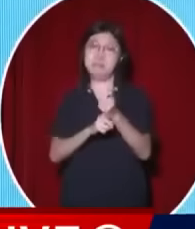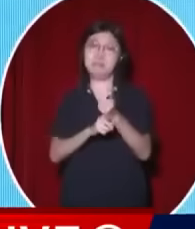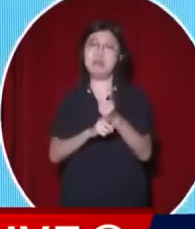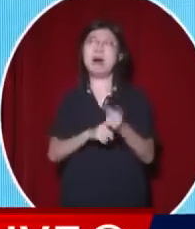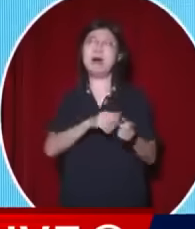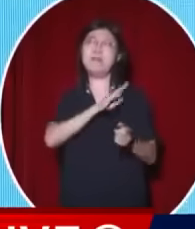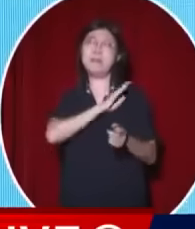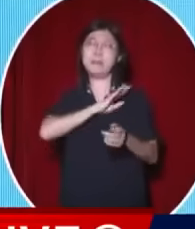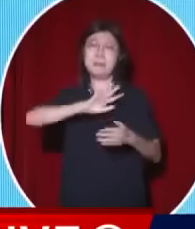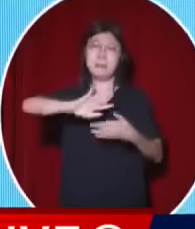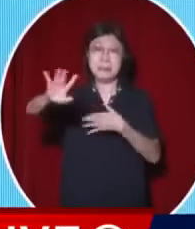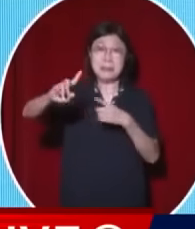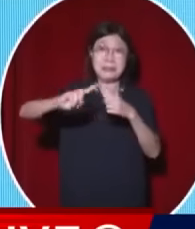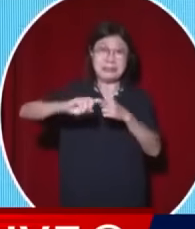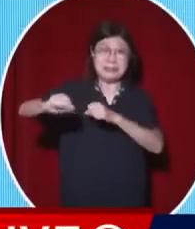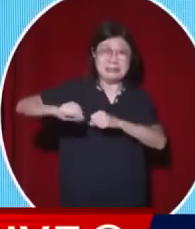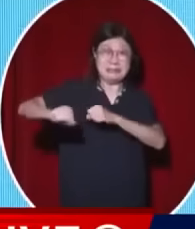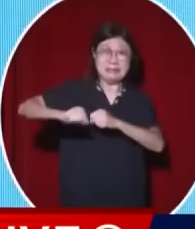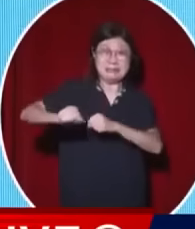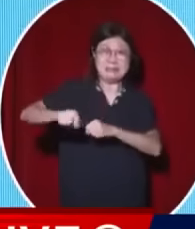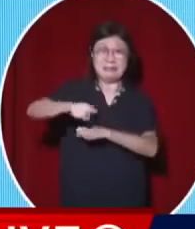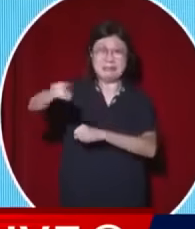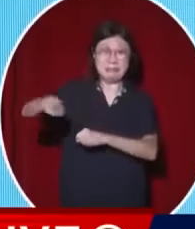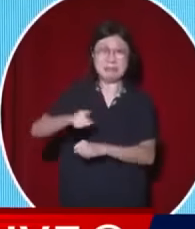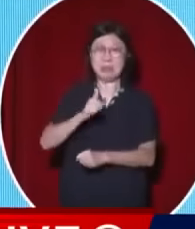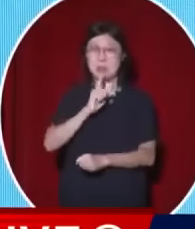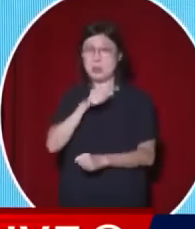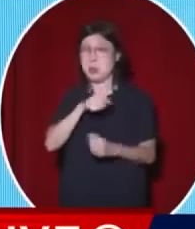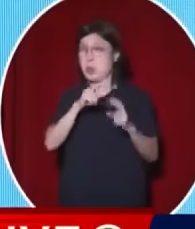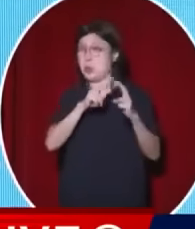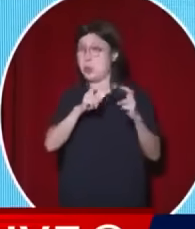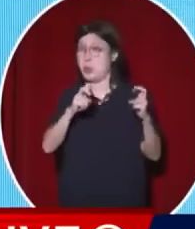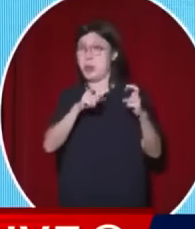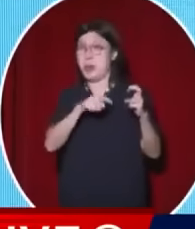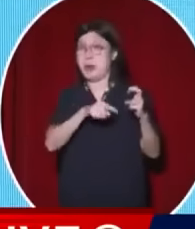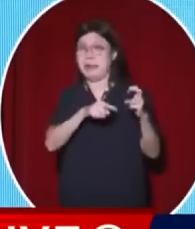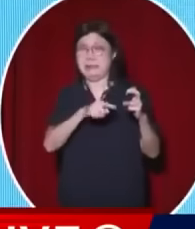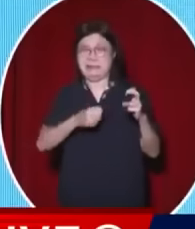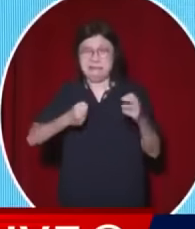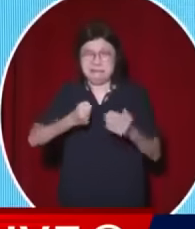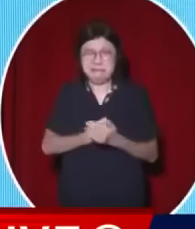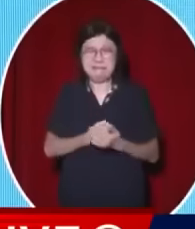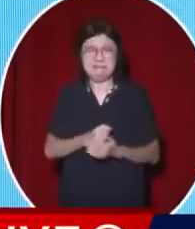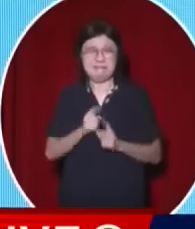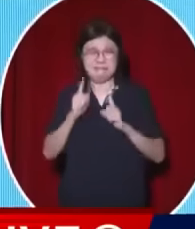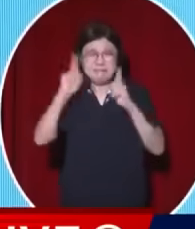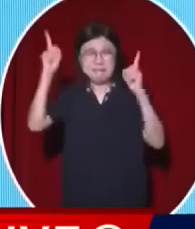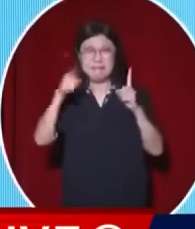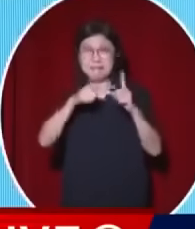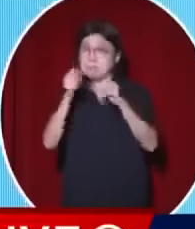争对手讲起他不免牙痒痒的，因为他就是一个不轻易放弃的人。